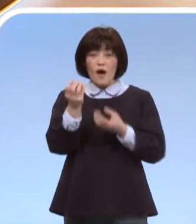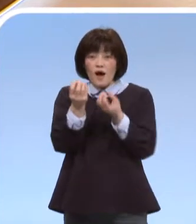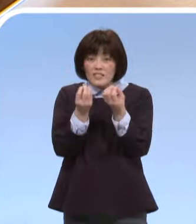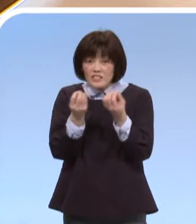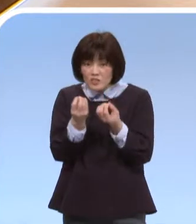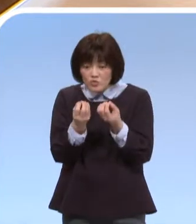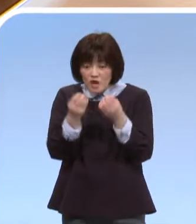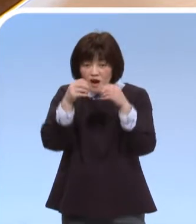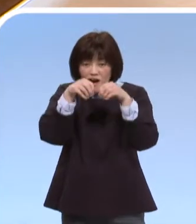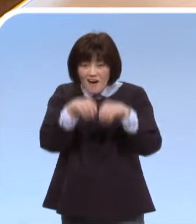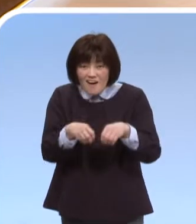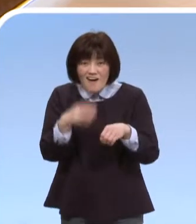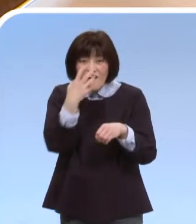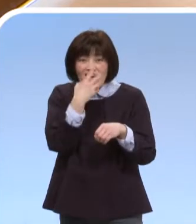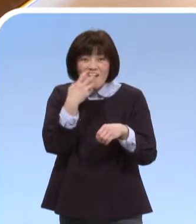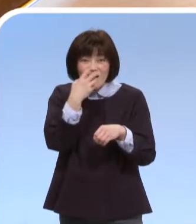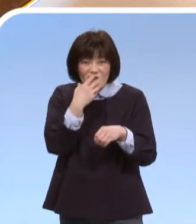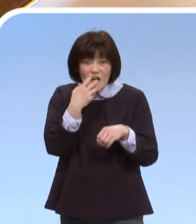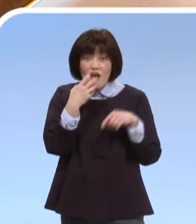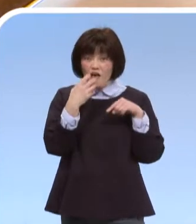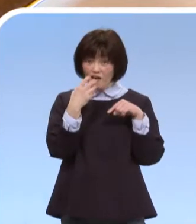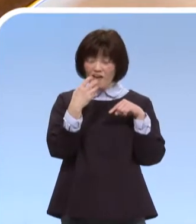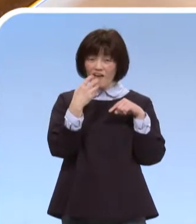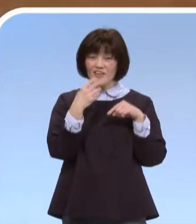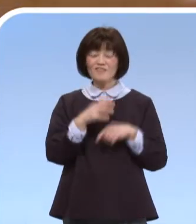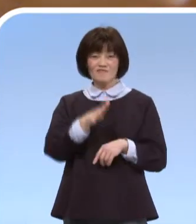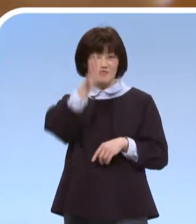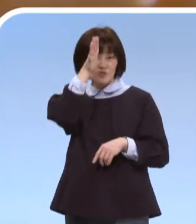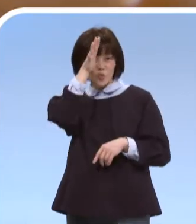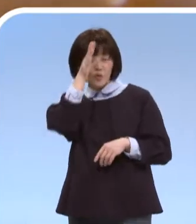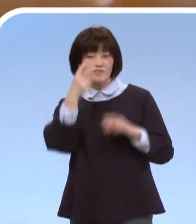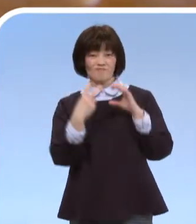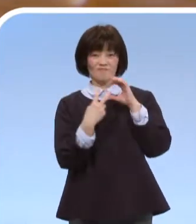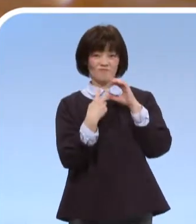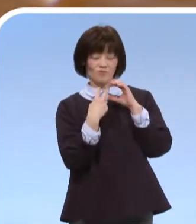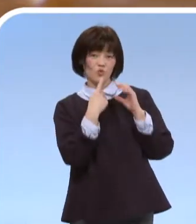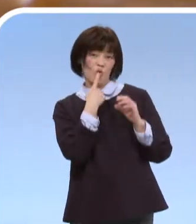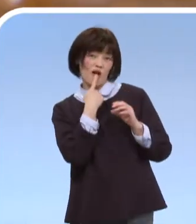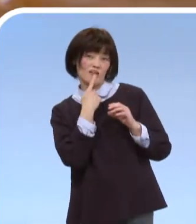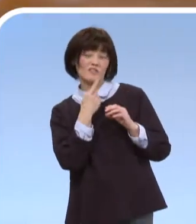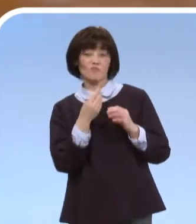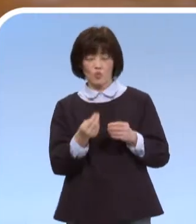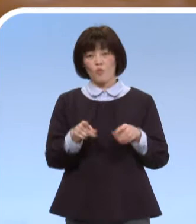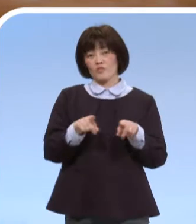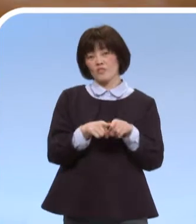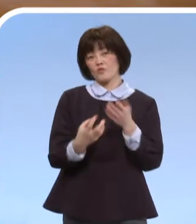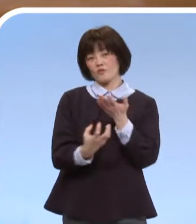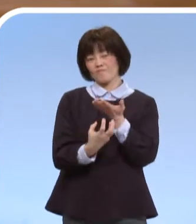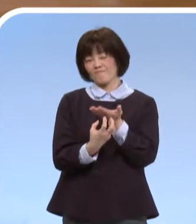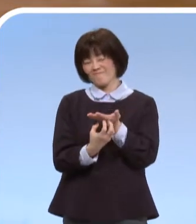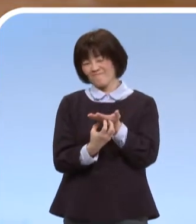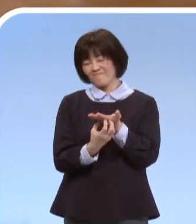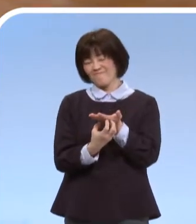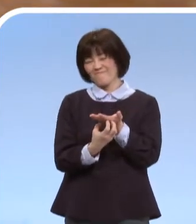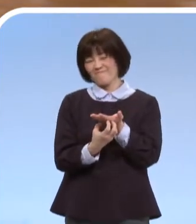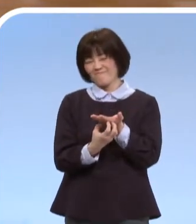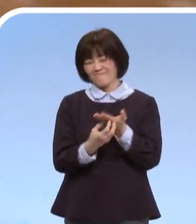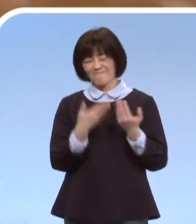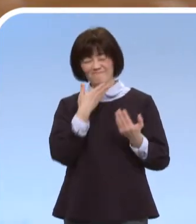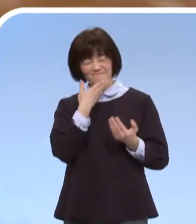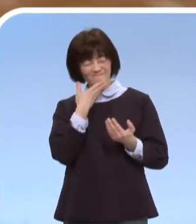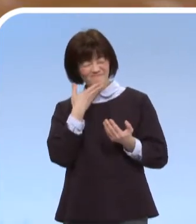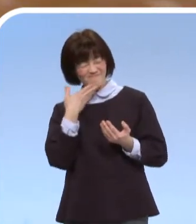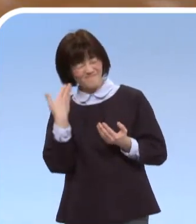ごと溶け込んだこちらのカレー、鶏ガラスープとポークブイヨンのコクにイチジクの甘みがマッチ